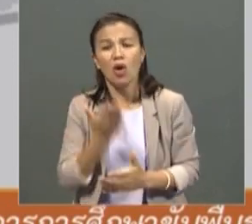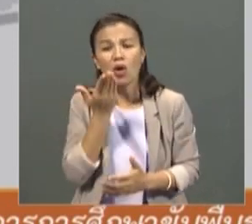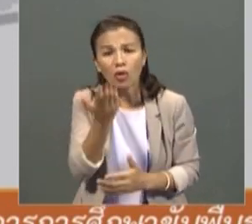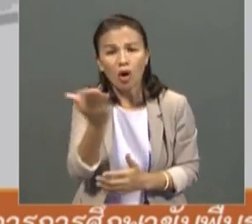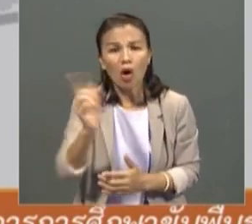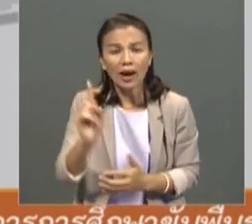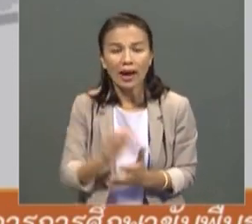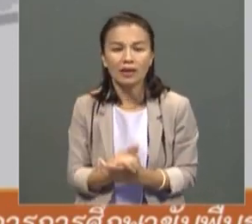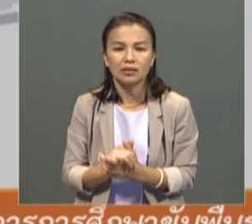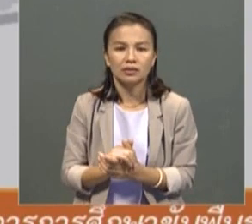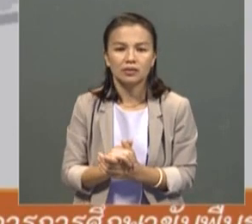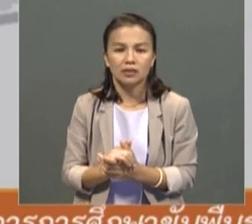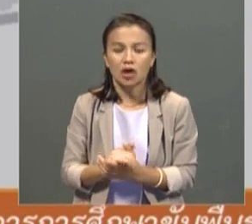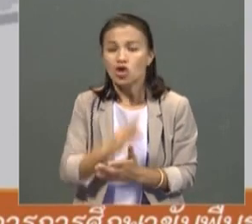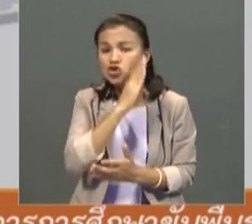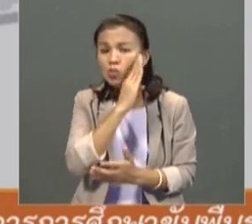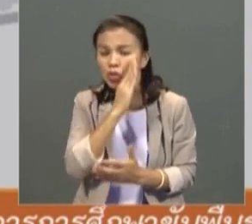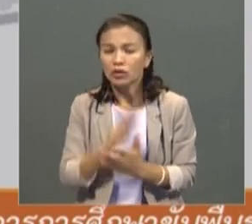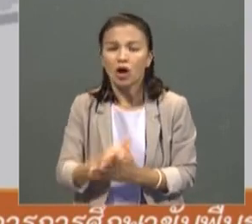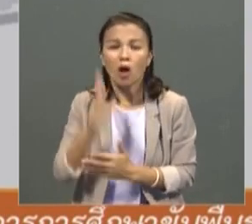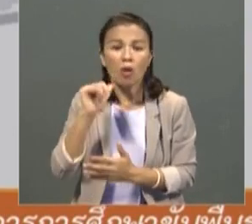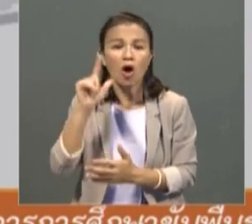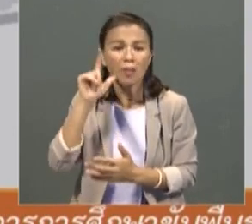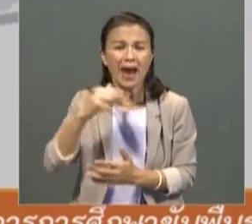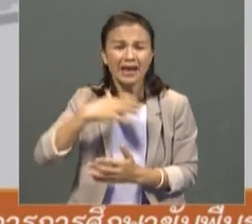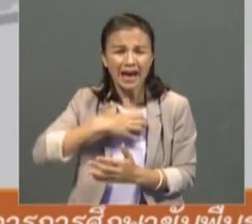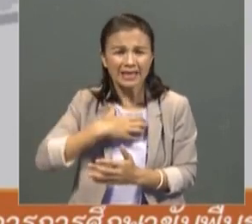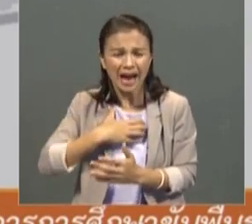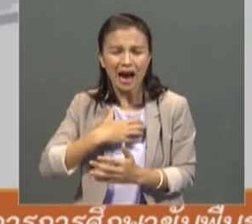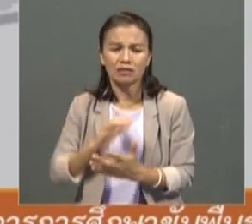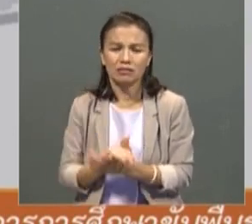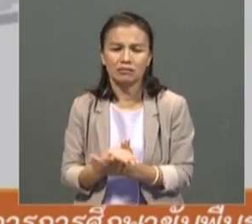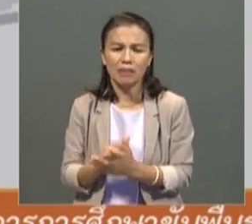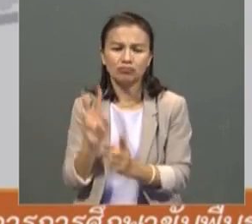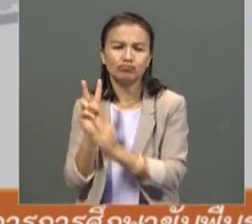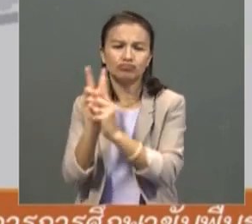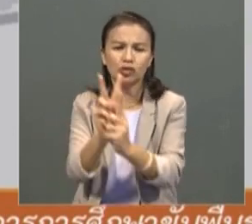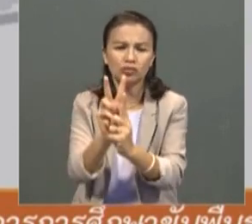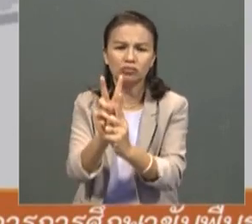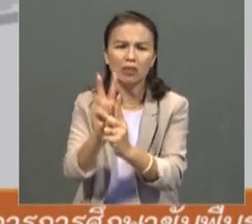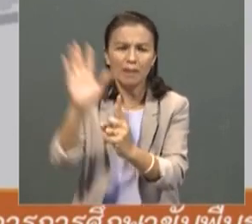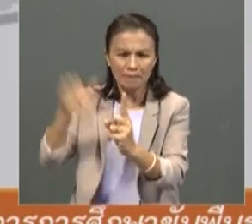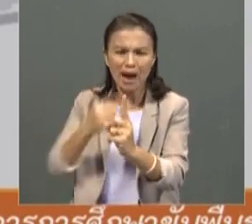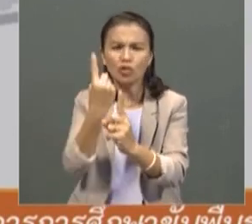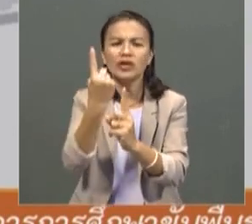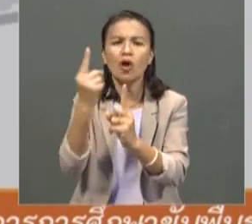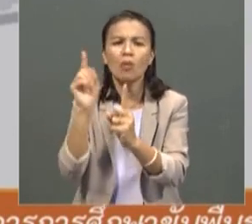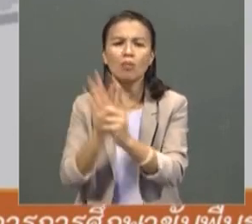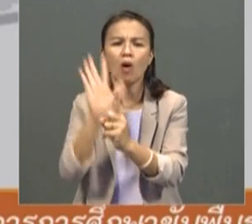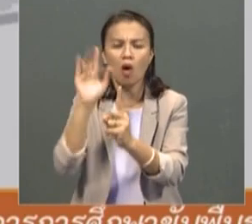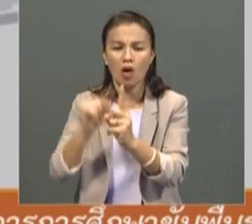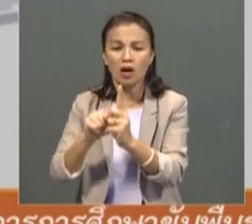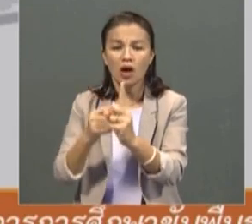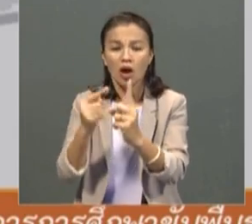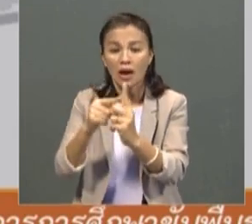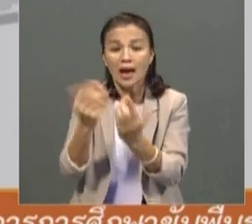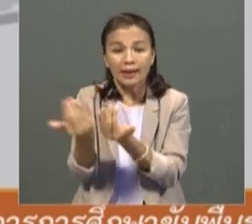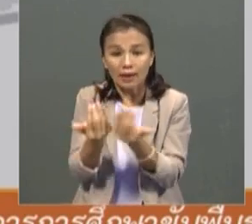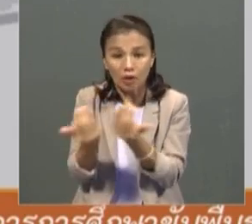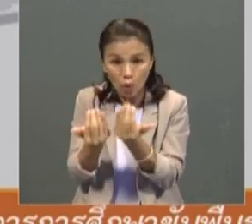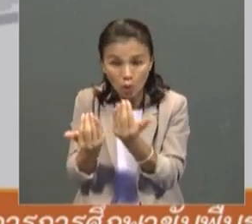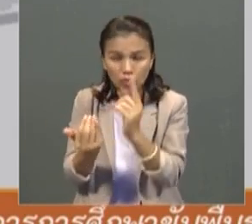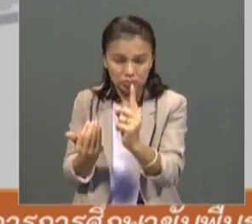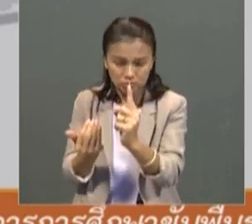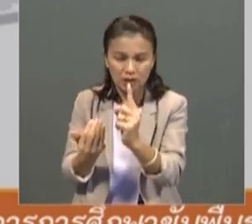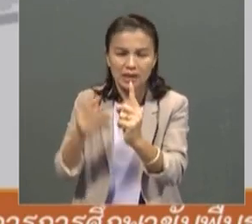ည်းလေးဟိုရှော့ချစေချင်ပါတယ်။နော်တကယ်လို့အမေရောဖေရောလိုက်လာမယ်ဆိုဖြစ်နိုင်ရင်တော့တယောက်ပဲလာပါလို့ကျွန်တော်တို့တောင်းဆိုချင်ပါတယ်။ဘာလို့လဲ